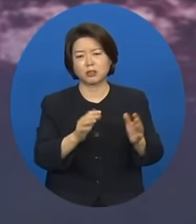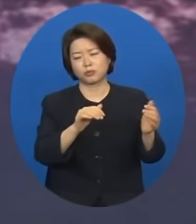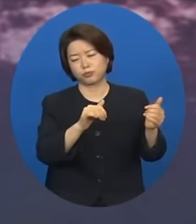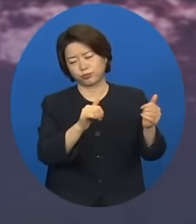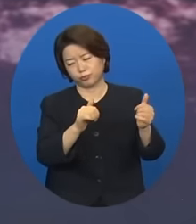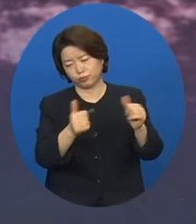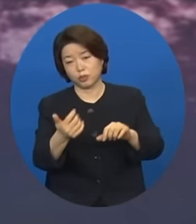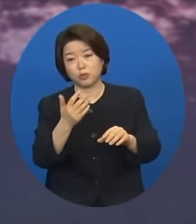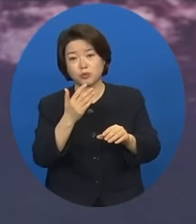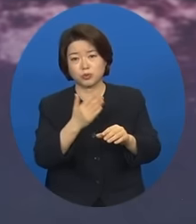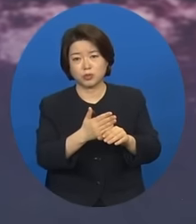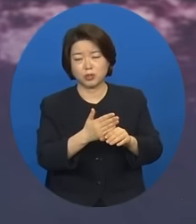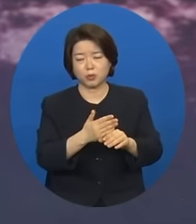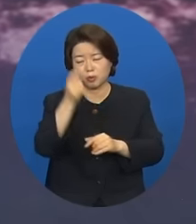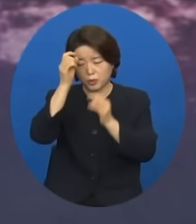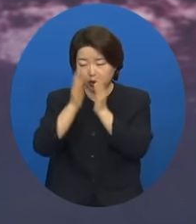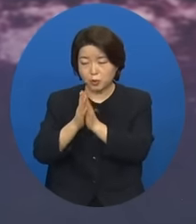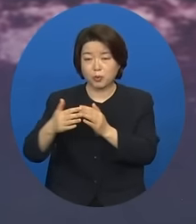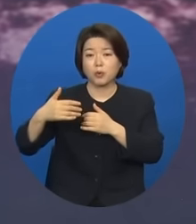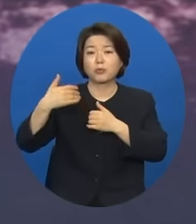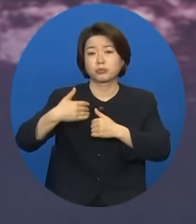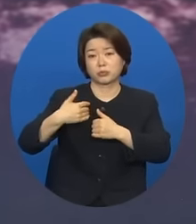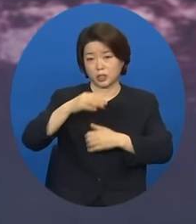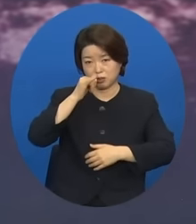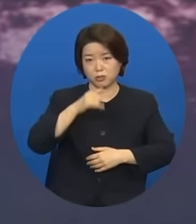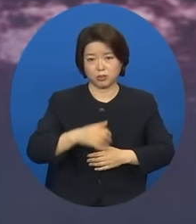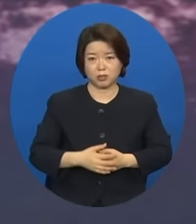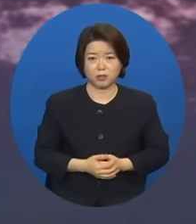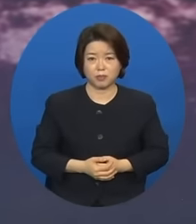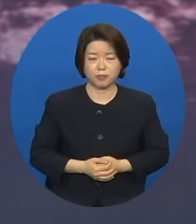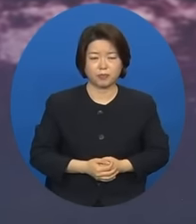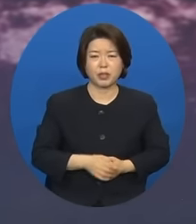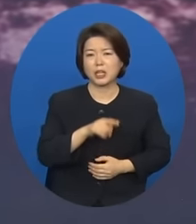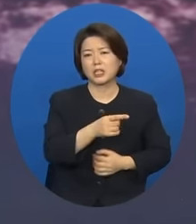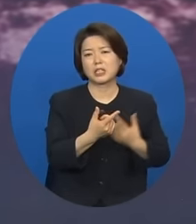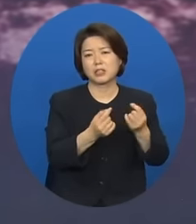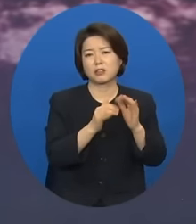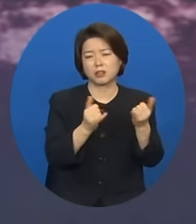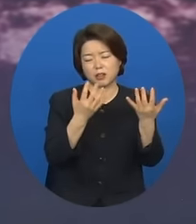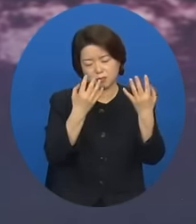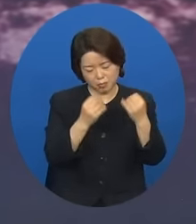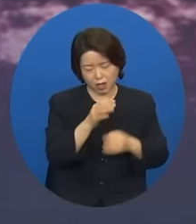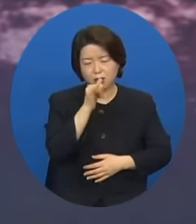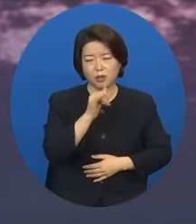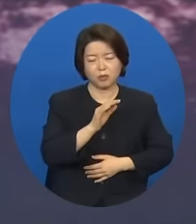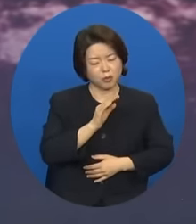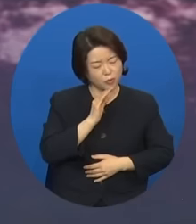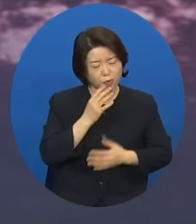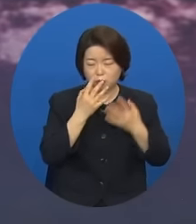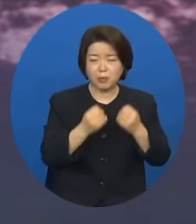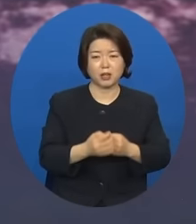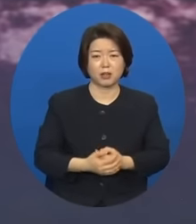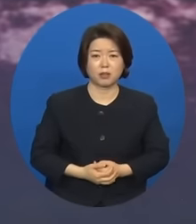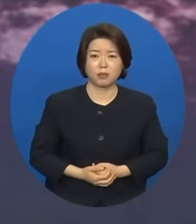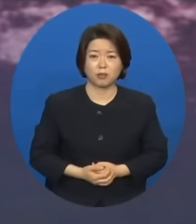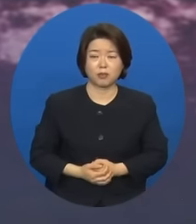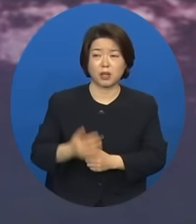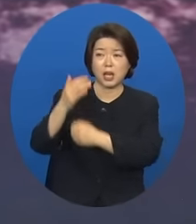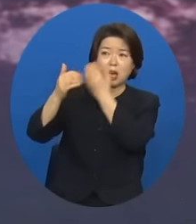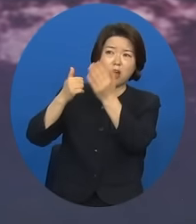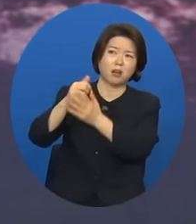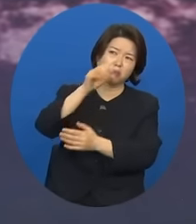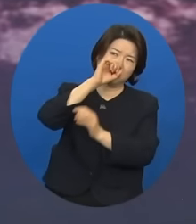분이 계셨습니다 여러분 이런 분들이요 굉장히 많습니다 너무나 많아요 하나님은